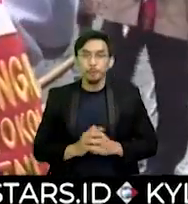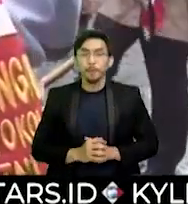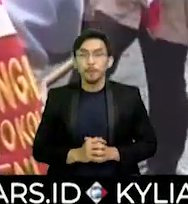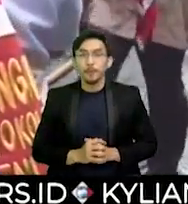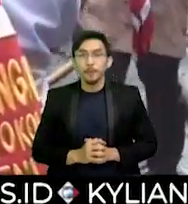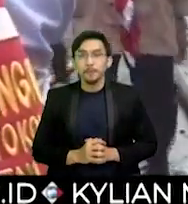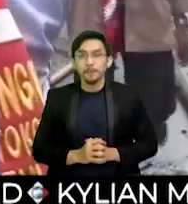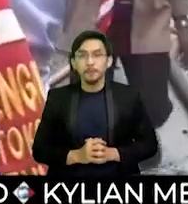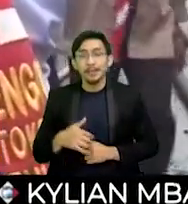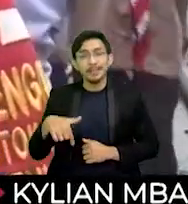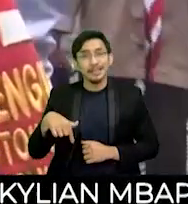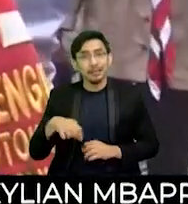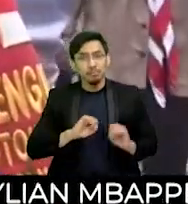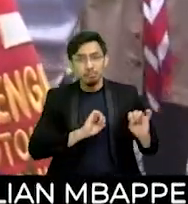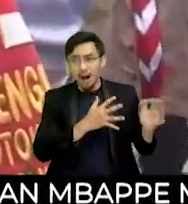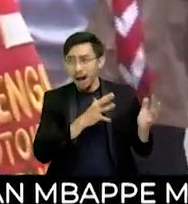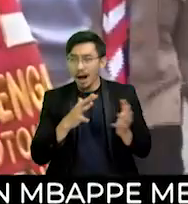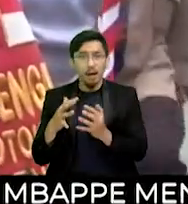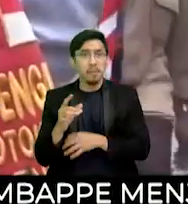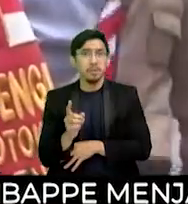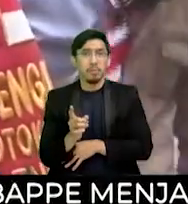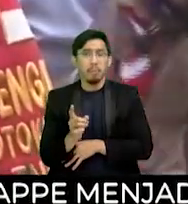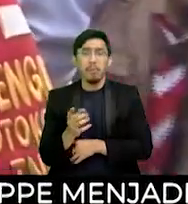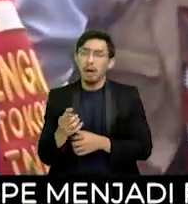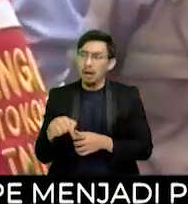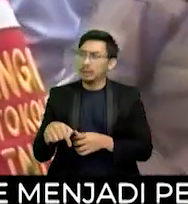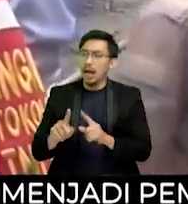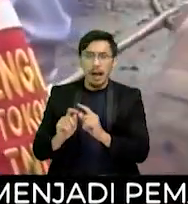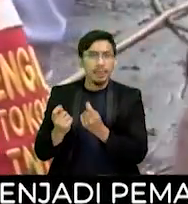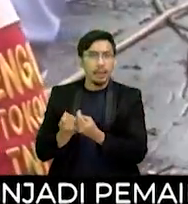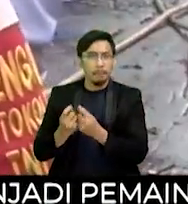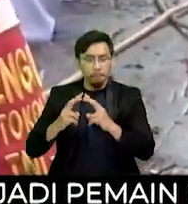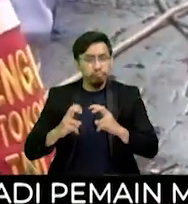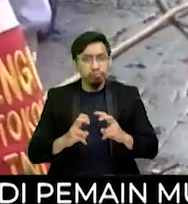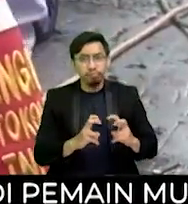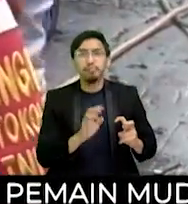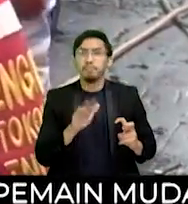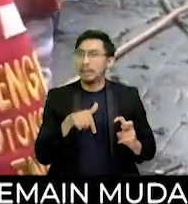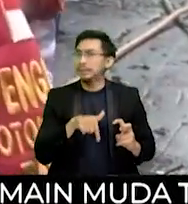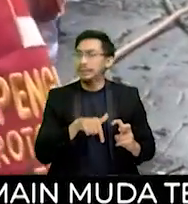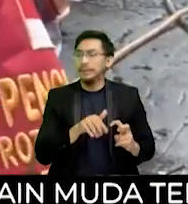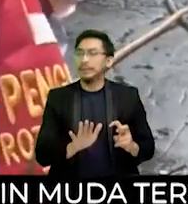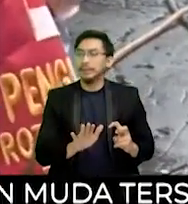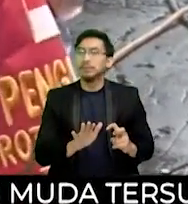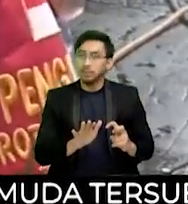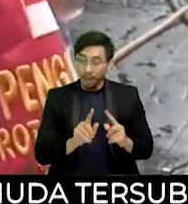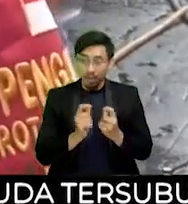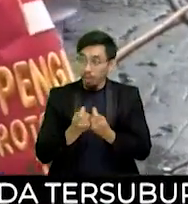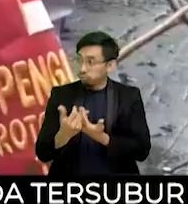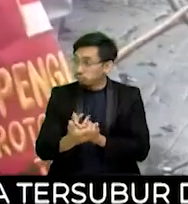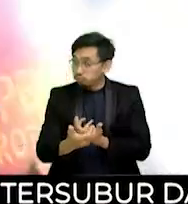tim identifikasi masih melaksanakan olah TKP dibantu juga tim varian masih juga